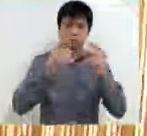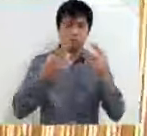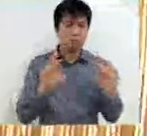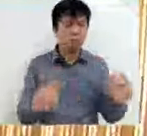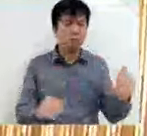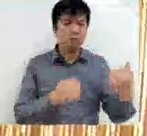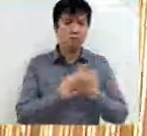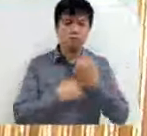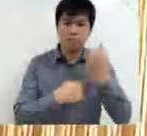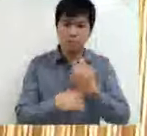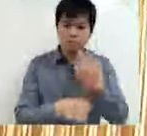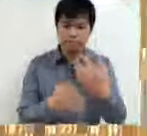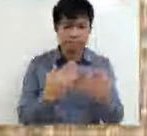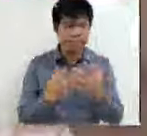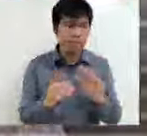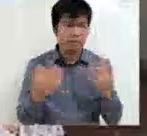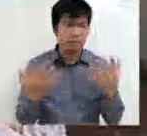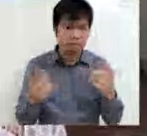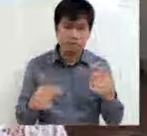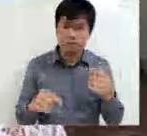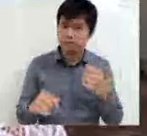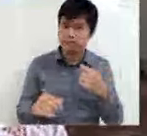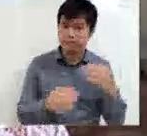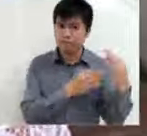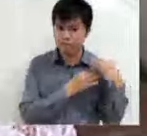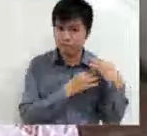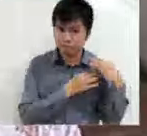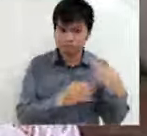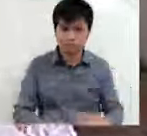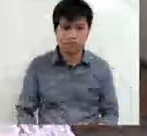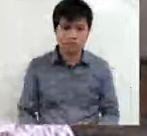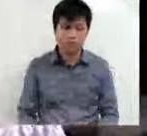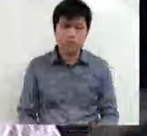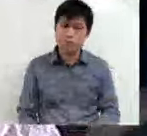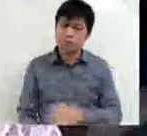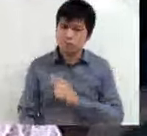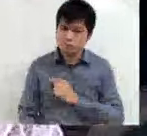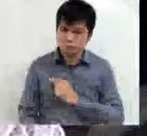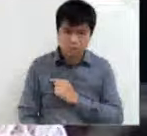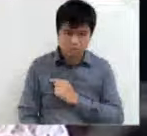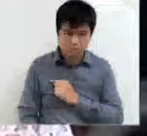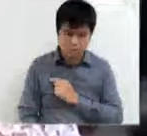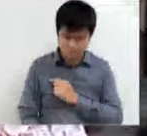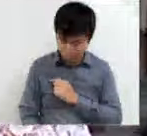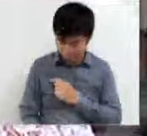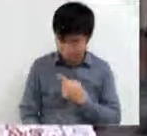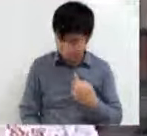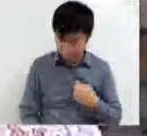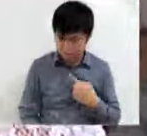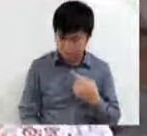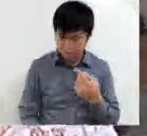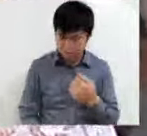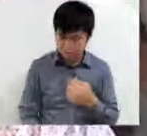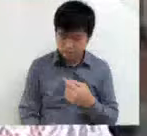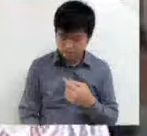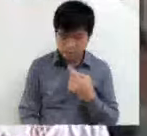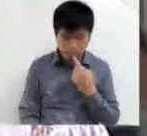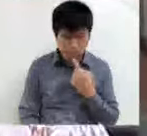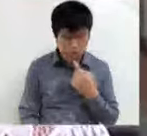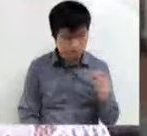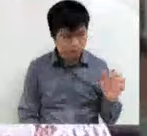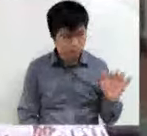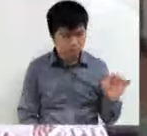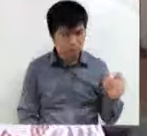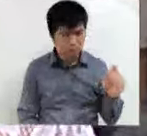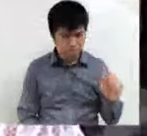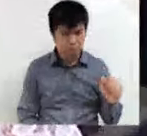kahit wala naman siyang kasalanan. Guilty din ako. Kay last na pinapupo ko, sabi niya, Ma'am, pwede ba na,